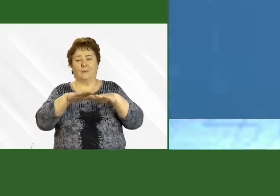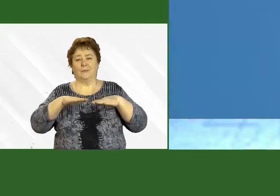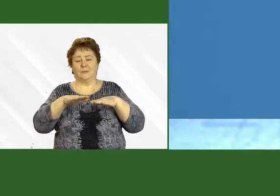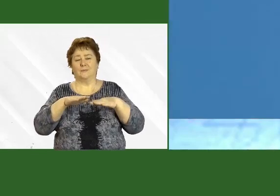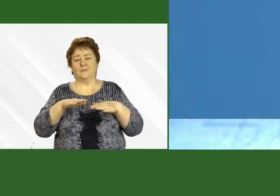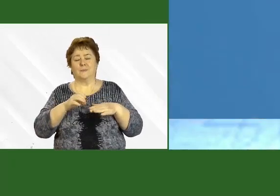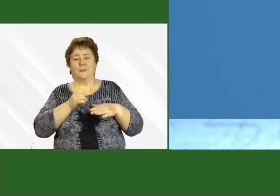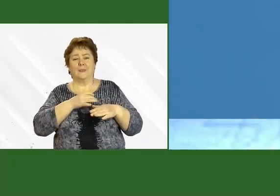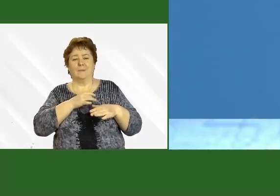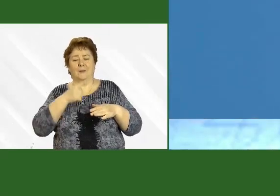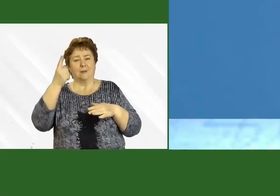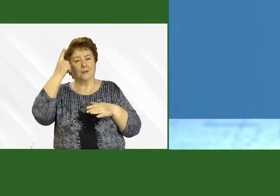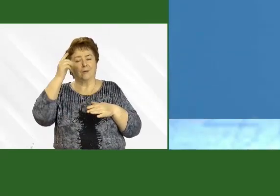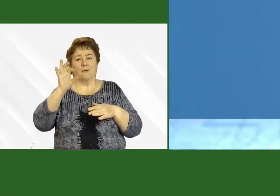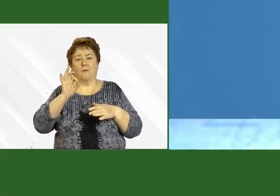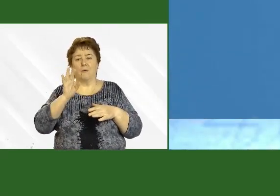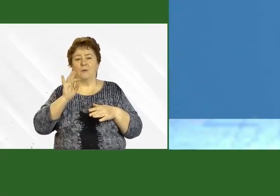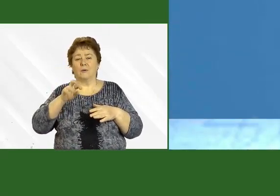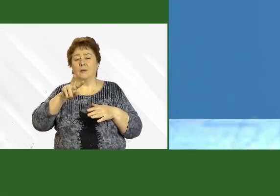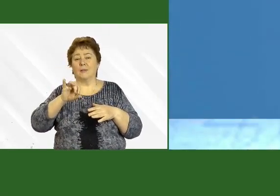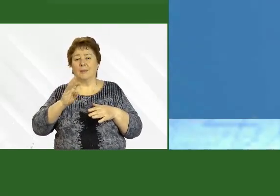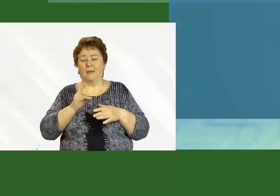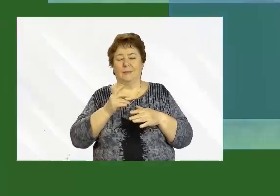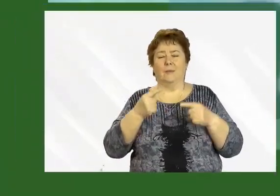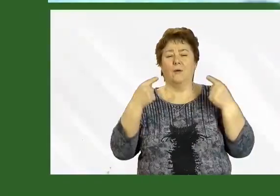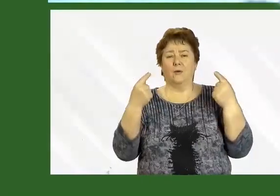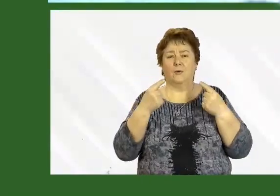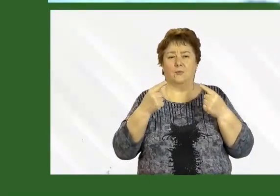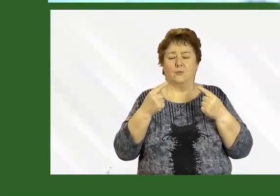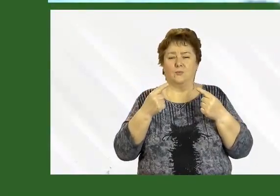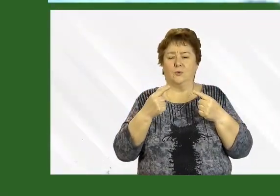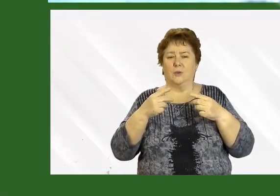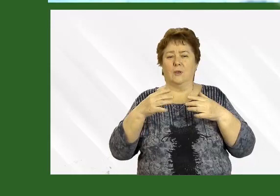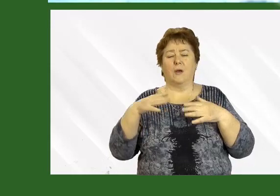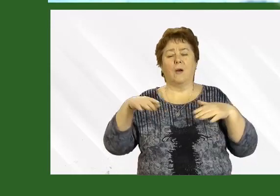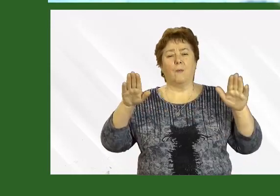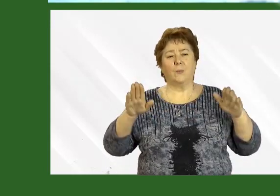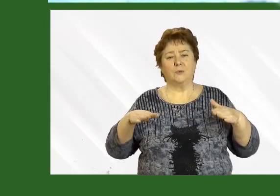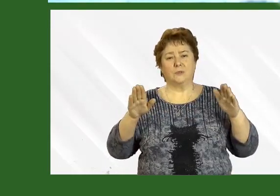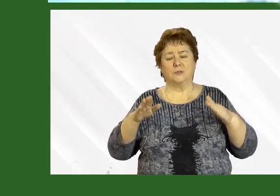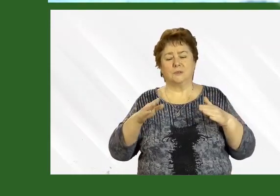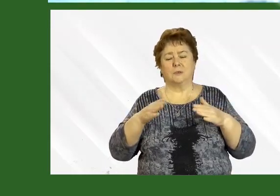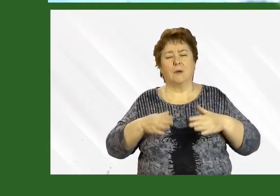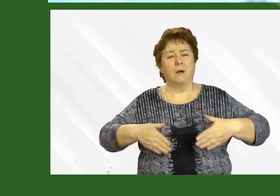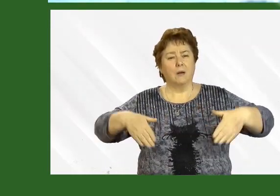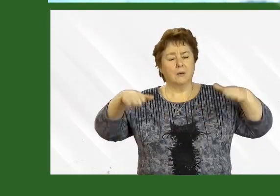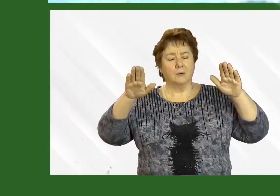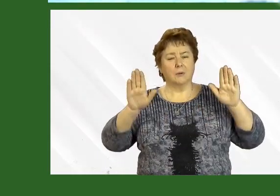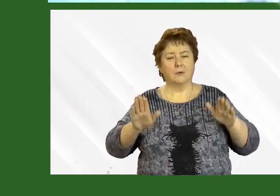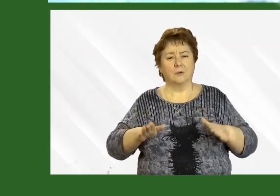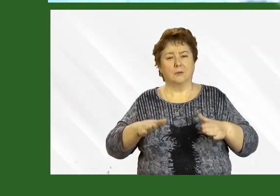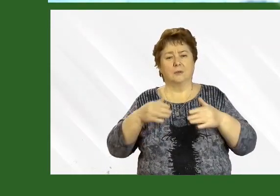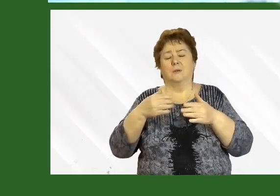белоголовый орлан крупная хищная птица размах ее крыльев достигает